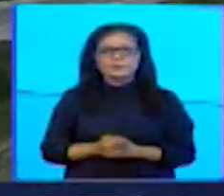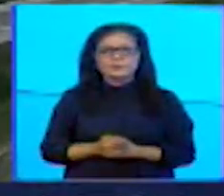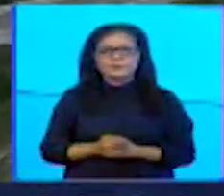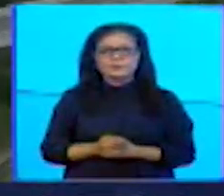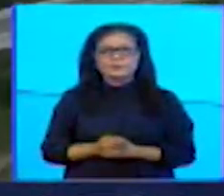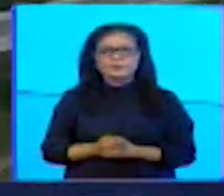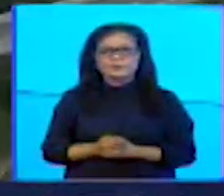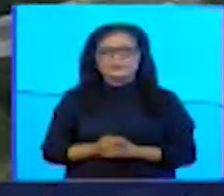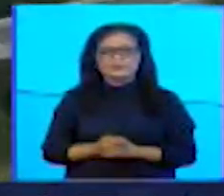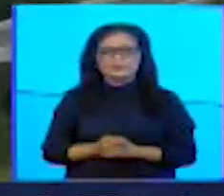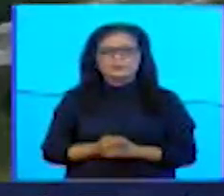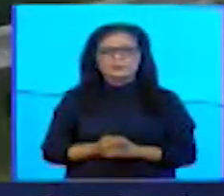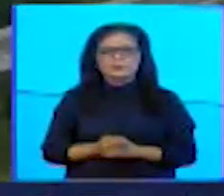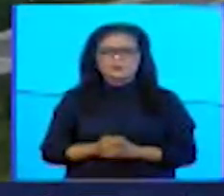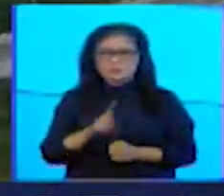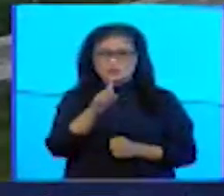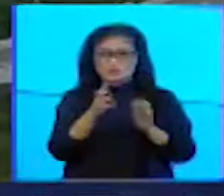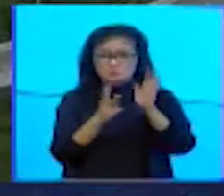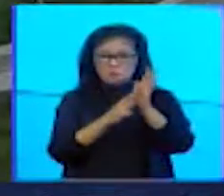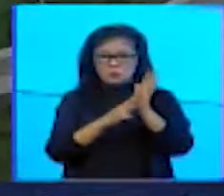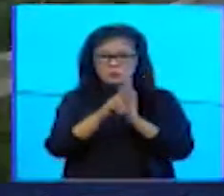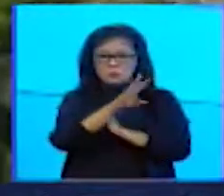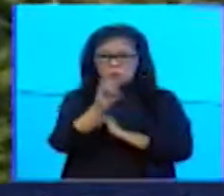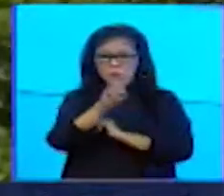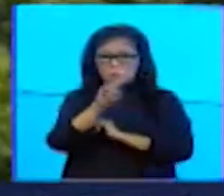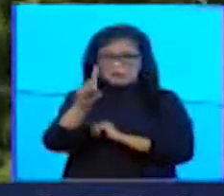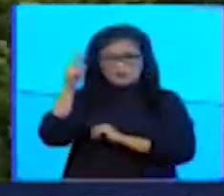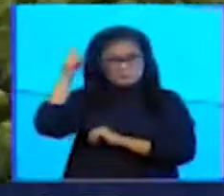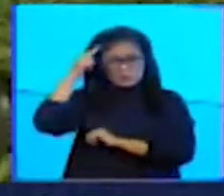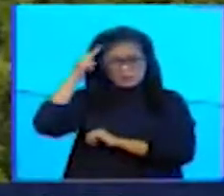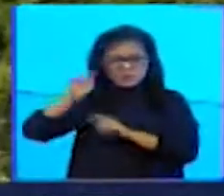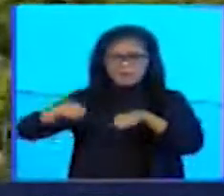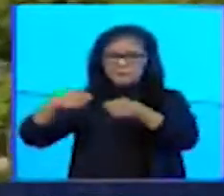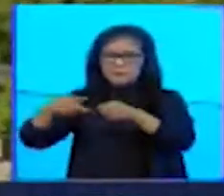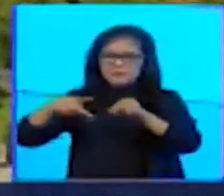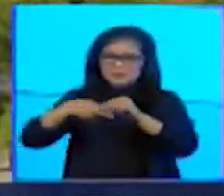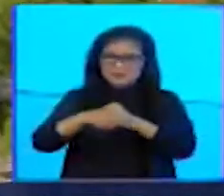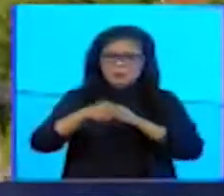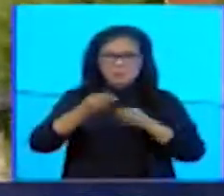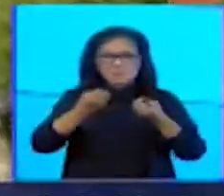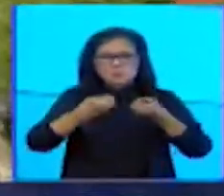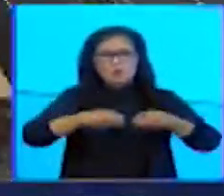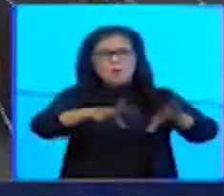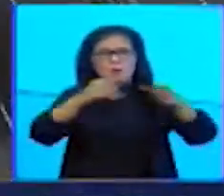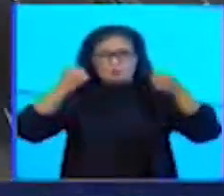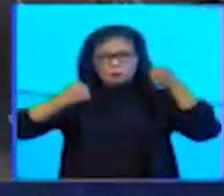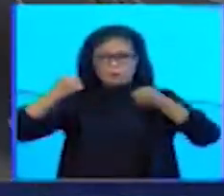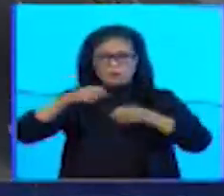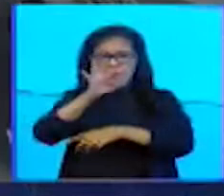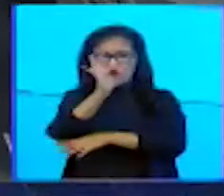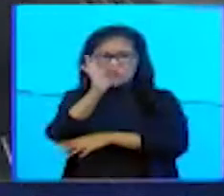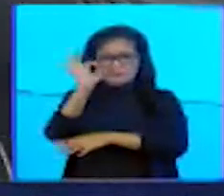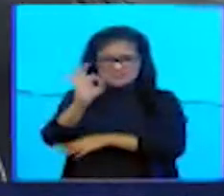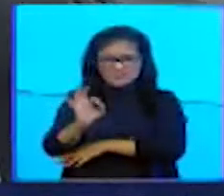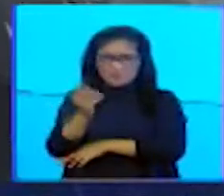Mulai Senin 1 Maret 2021, pemerintah memberikan diskon pajak penjualan barang mewah 0% untuk pembelian mobil